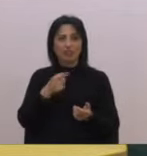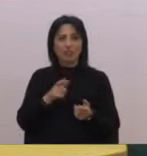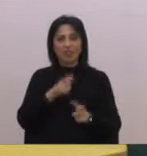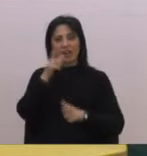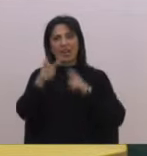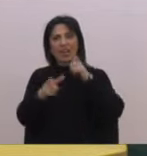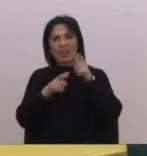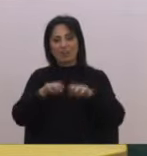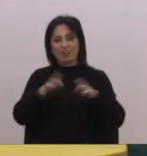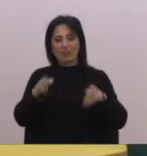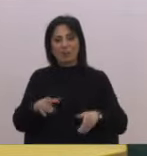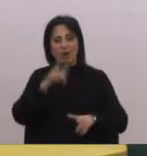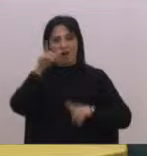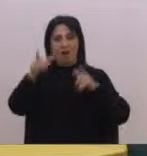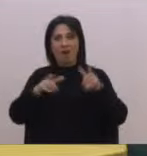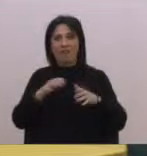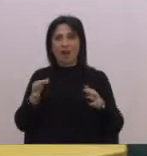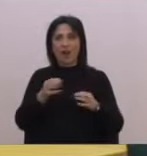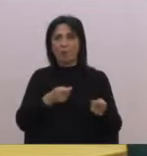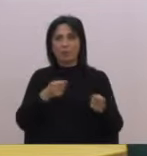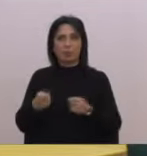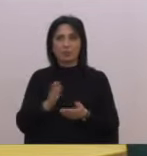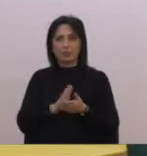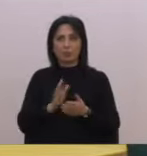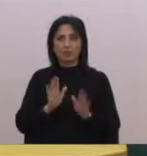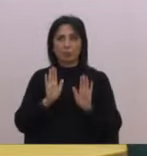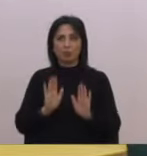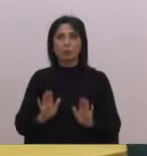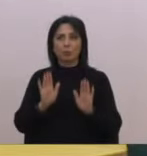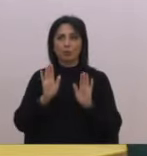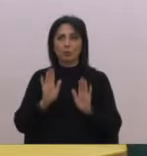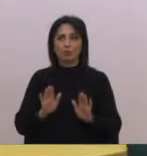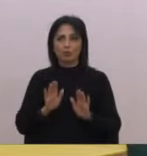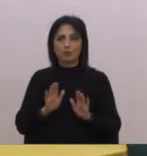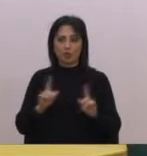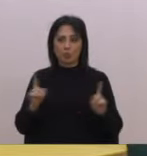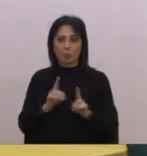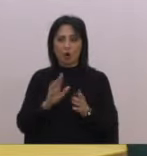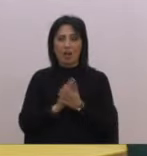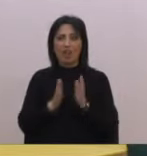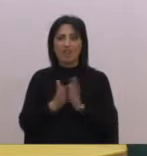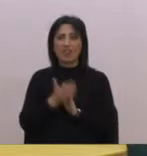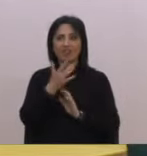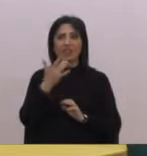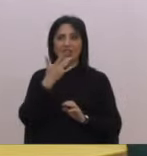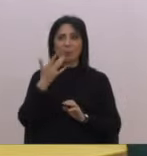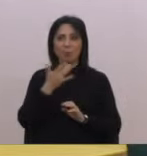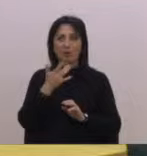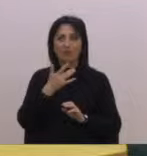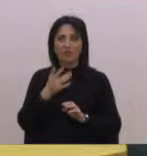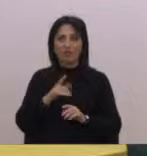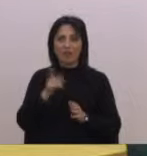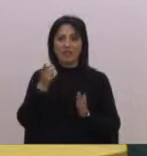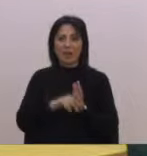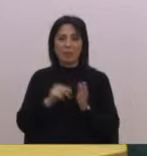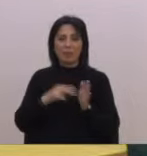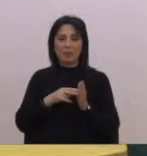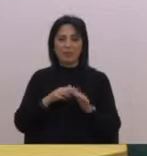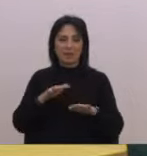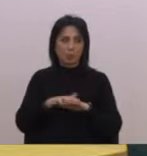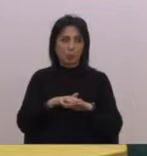წივილ-კივილი ტრიბუნასთან არაფრის მომტანი არ არის. მხოლოდ და მხოლოდ მოკლევადიანი თქვენი პოლიტიკური და თანიაფასიანი